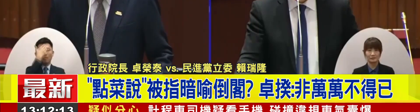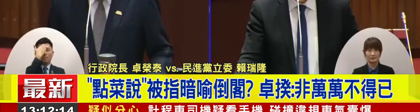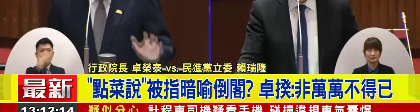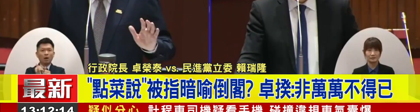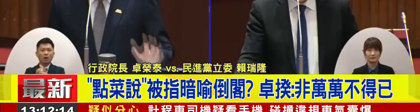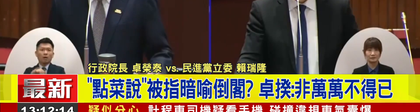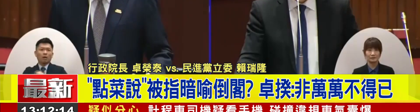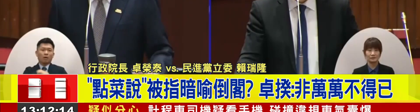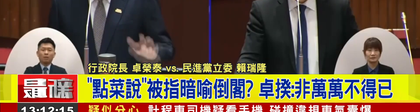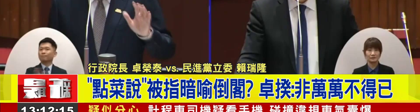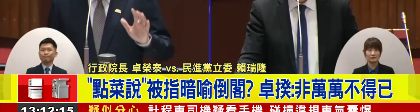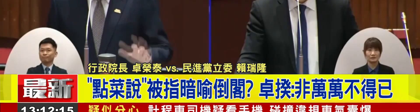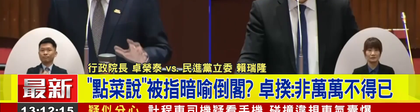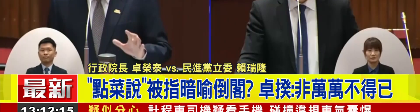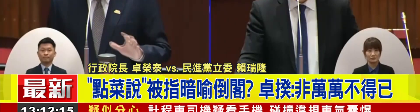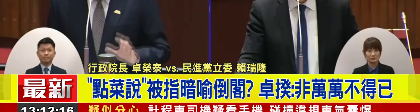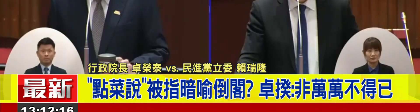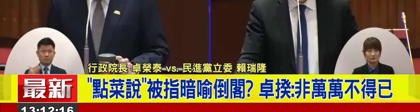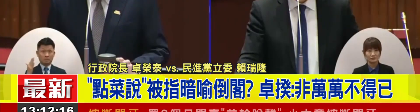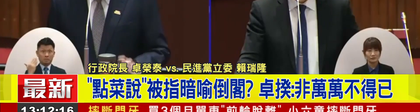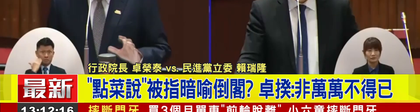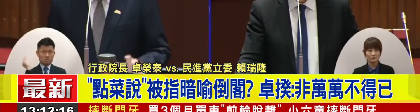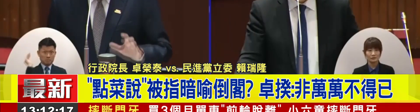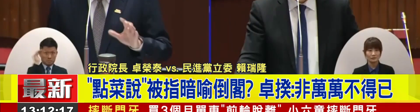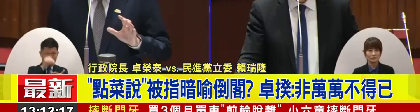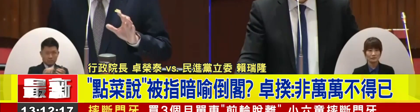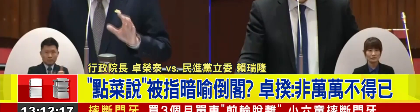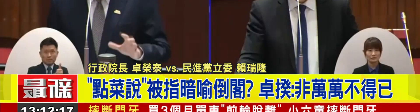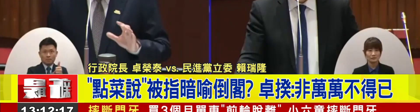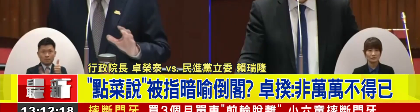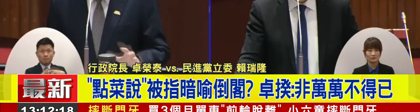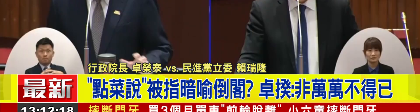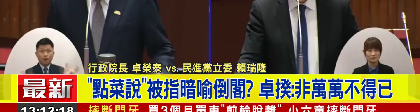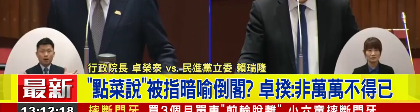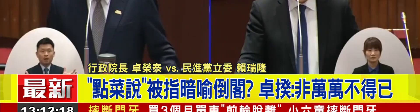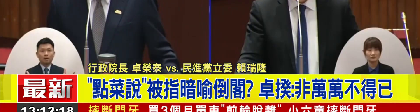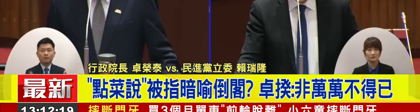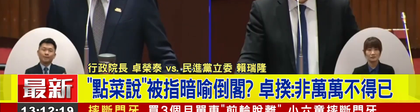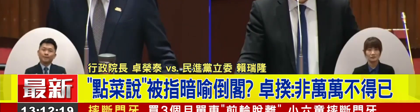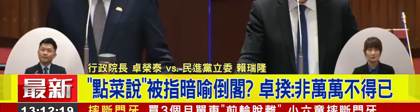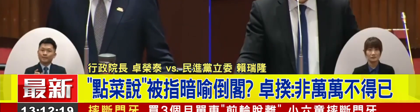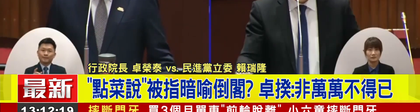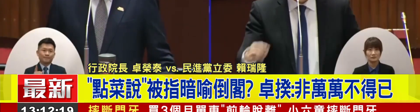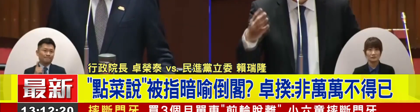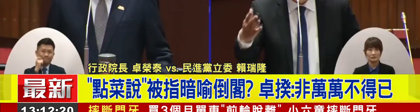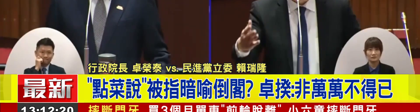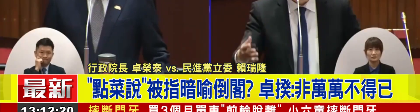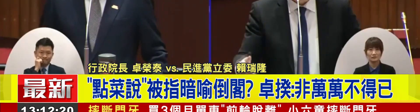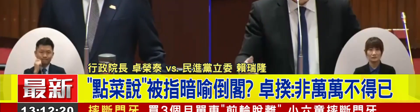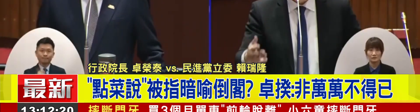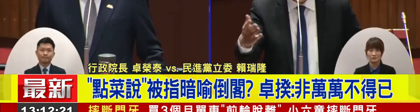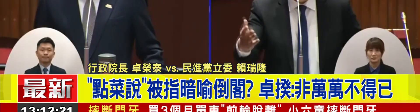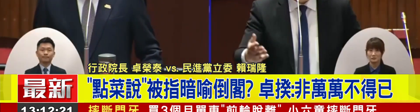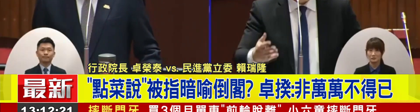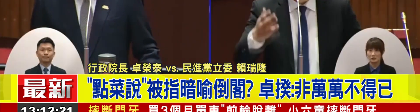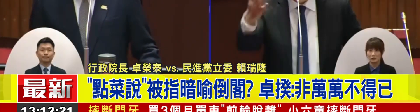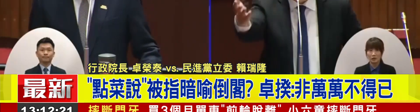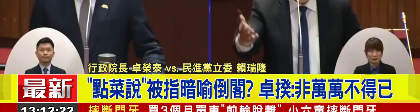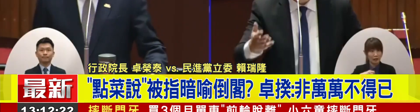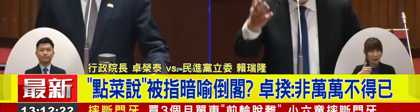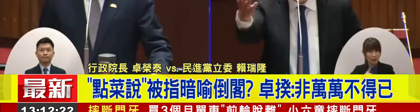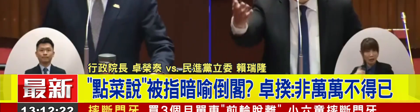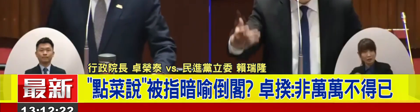困扰，所以倒戈是宪法上面的规定，但是是非常非常万万不得已的手段。 所以我昨天看到有些在野党